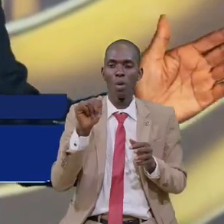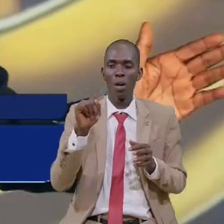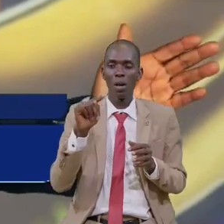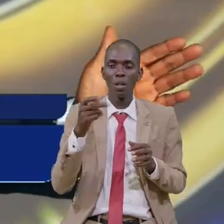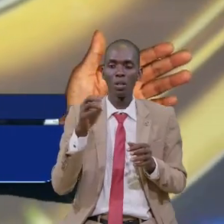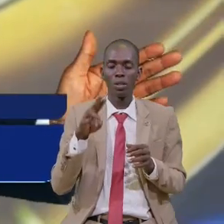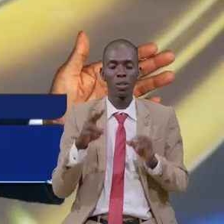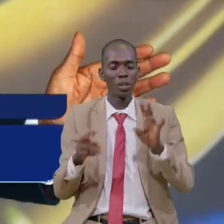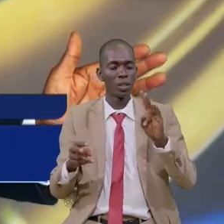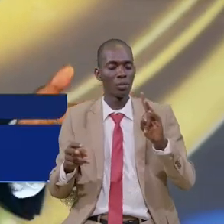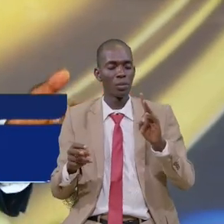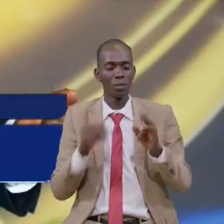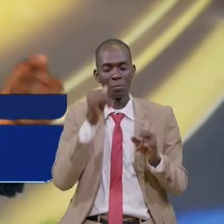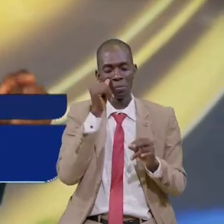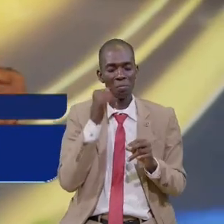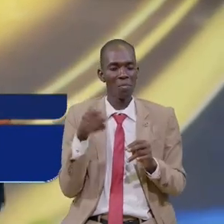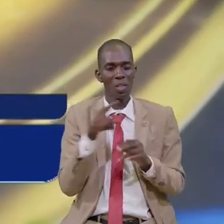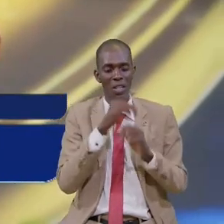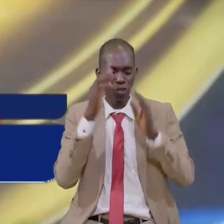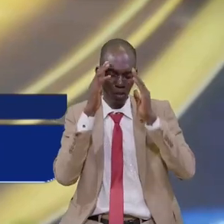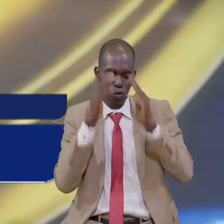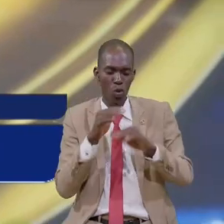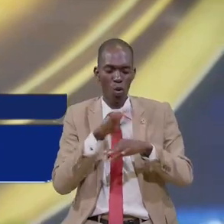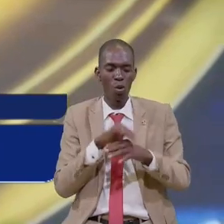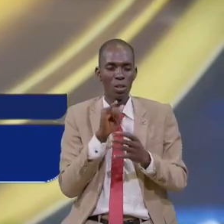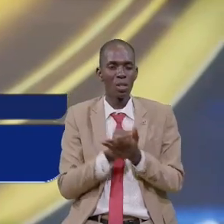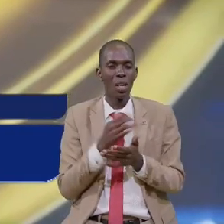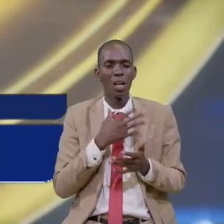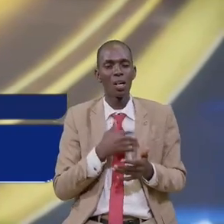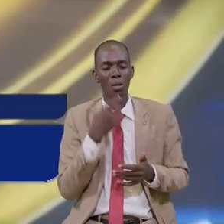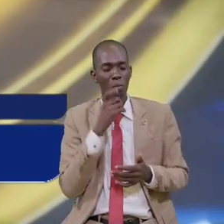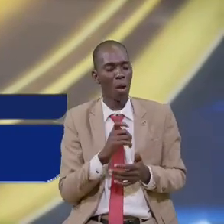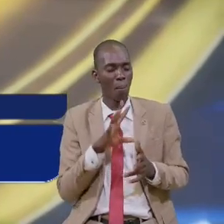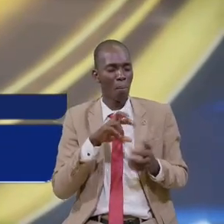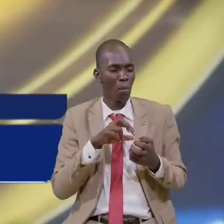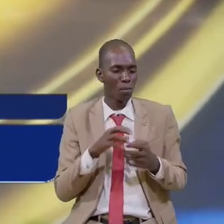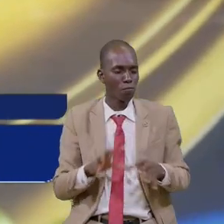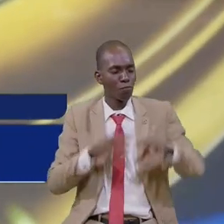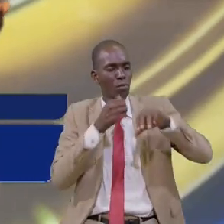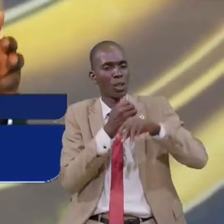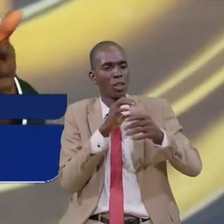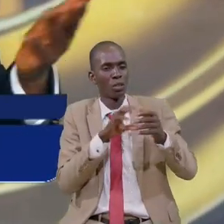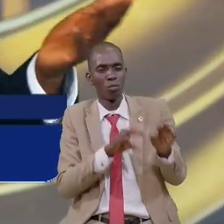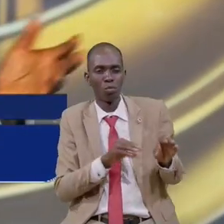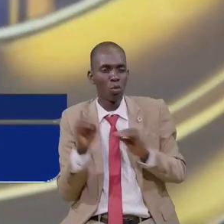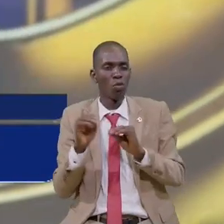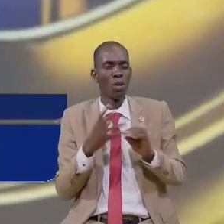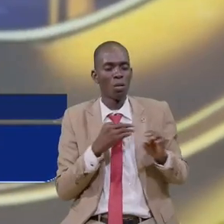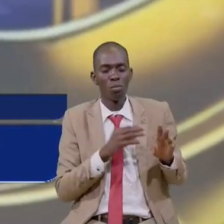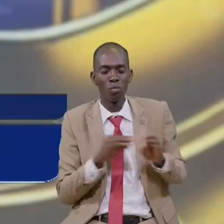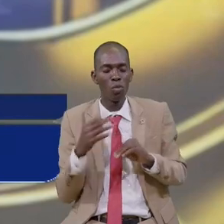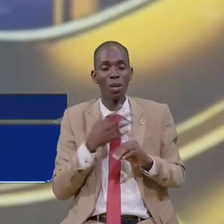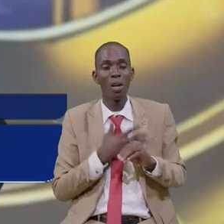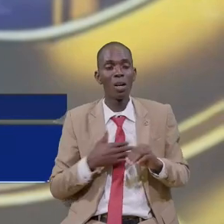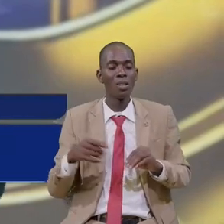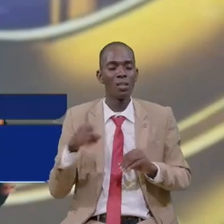se concentrent sur cela et ils disent, montagne, bouge, déplace-toi, montagne, déplace-toi, bouge, bouge, bouge. Et ils pensent que c'est le seul moyen